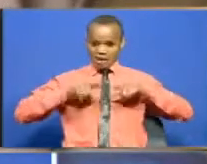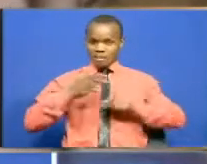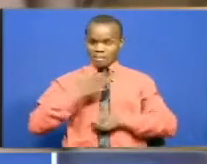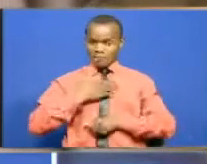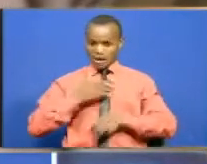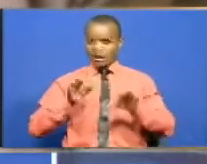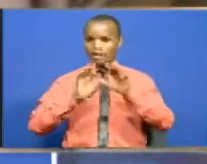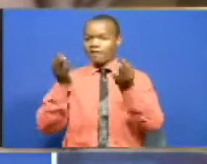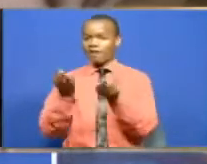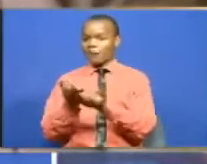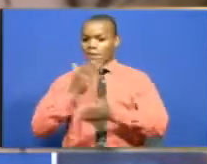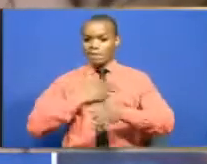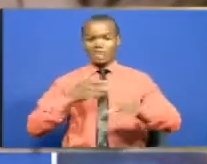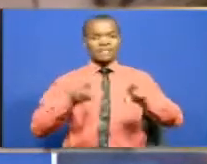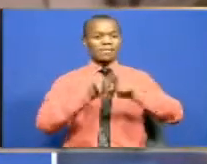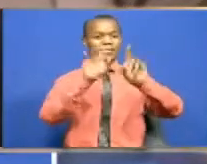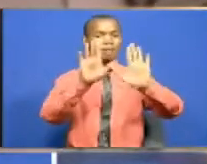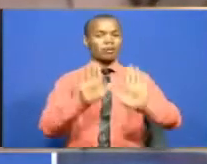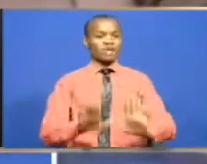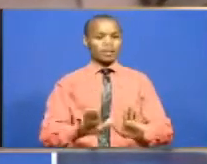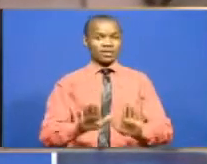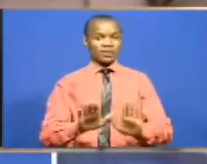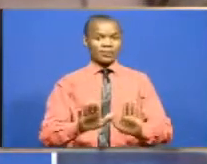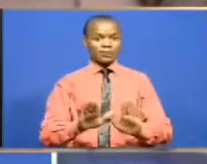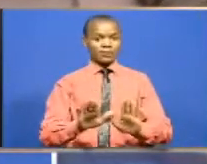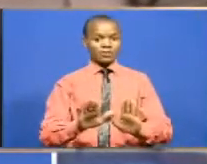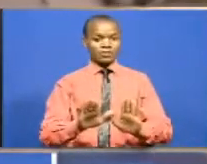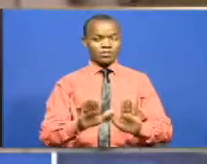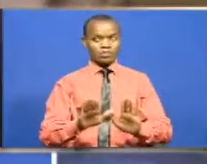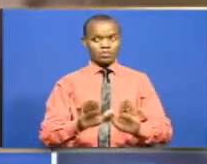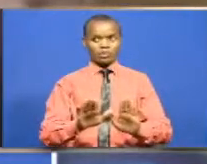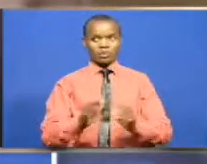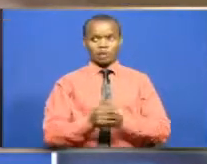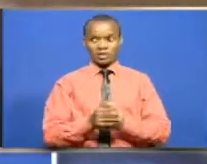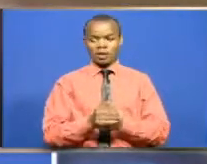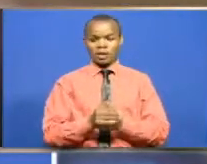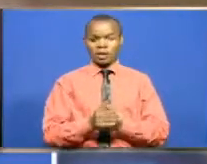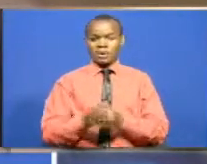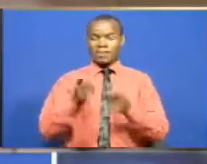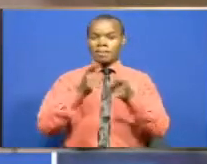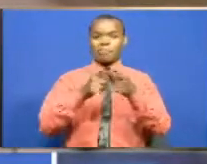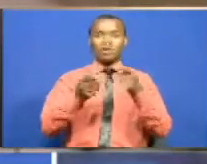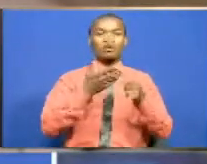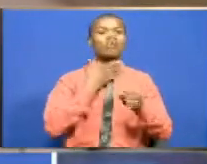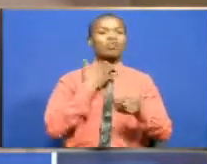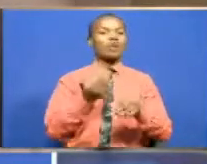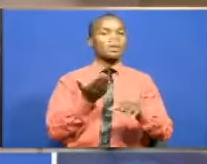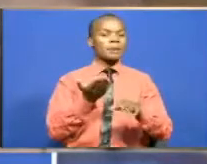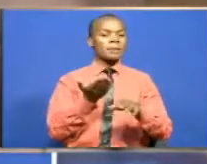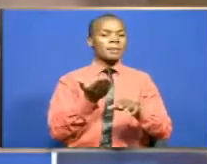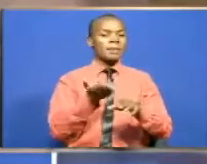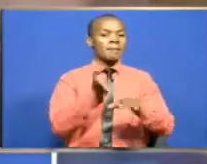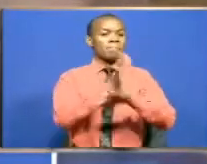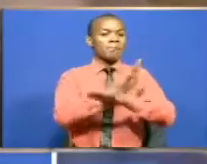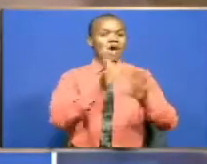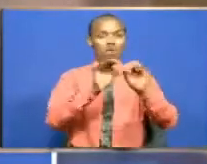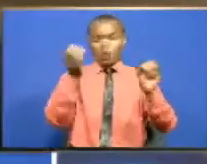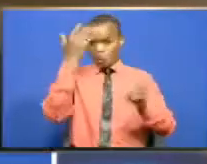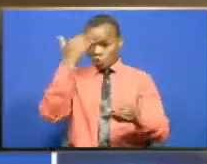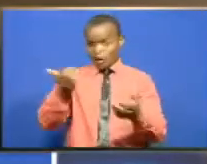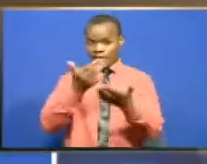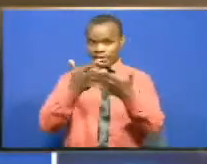bora sana kwa wakati huu. Lakini sifikiri kuondoka nyumbani milele kwa sababu ya mambo ambayo